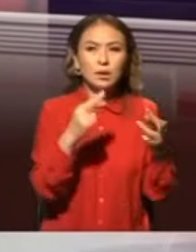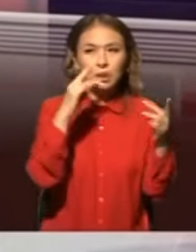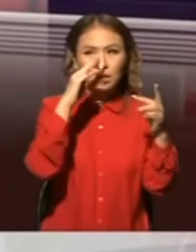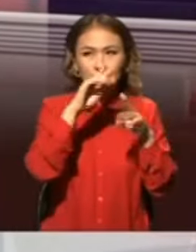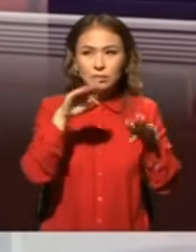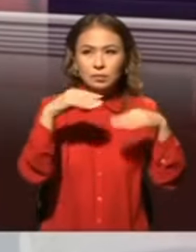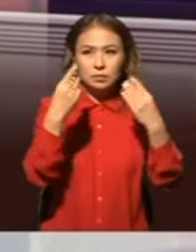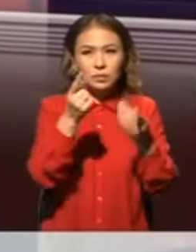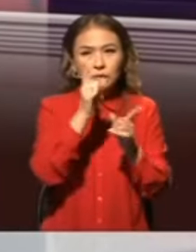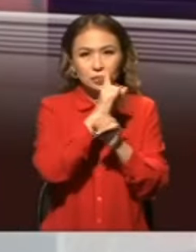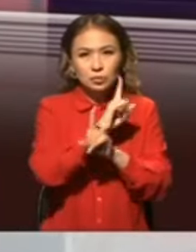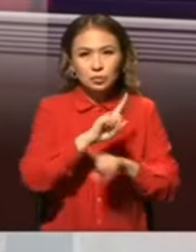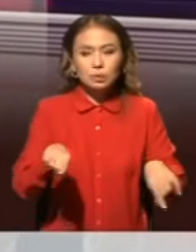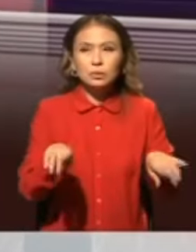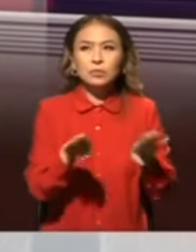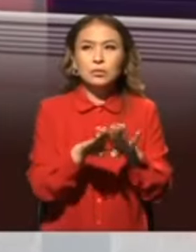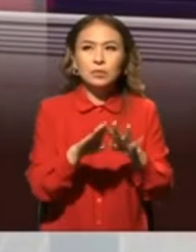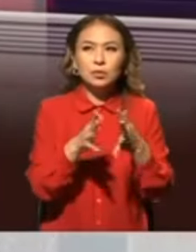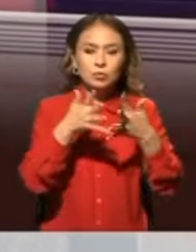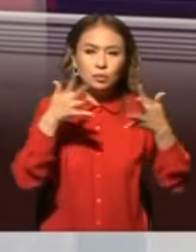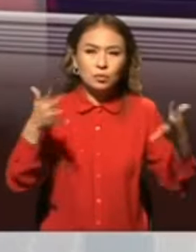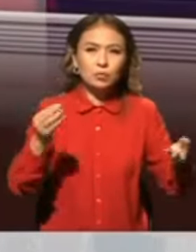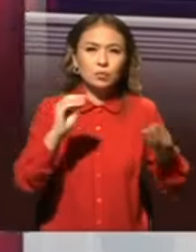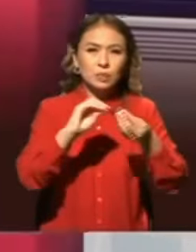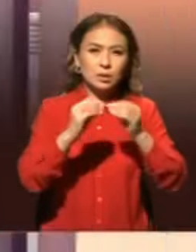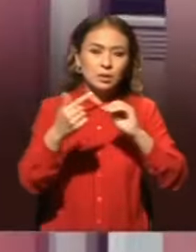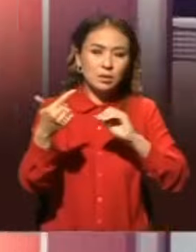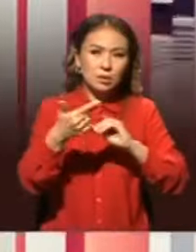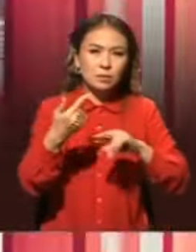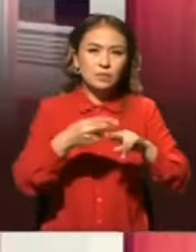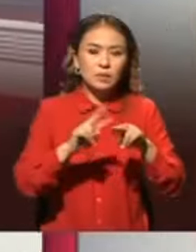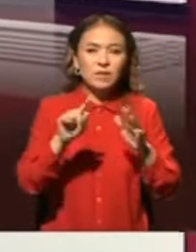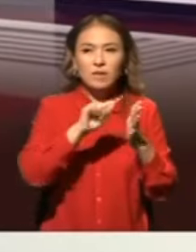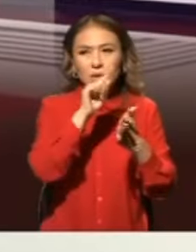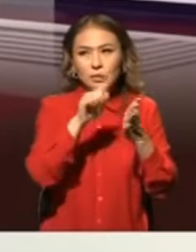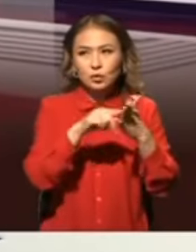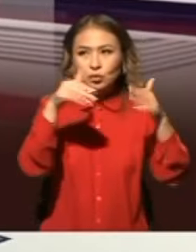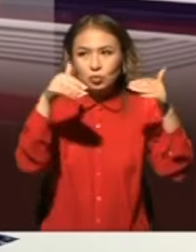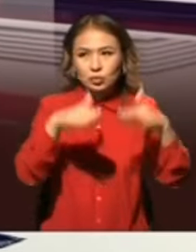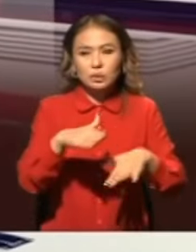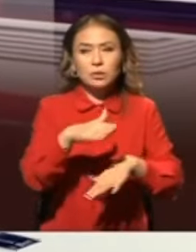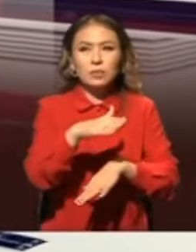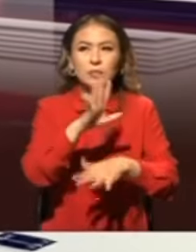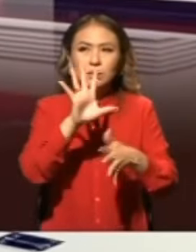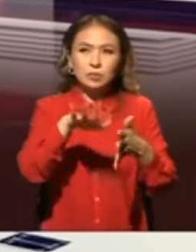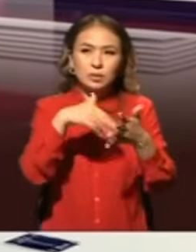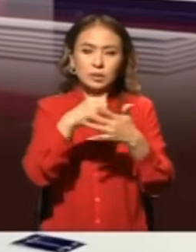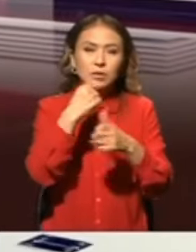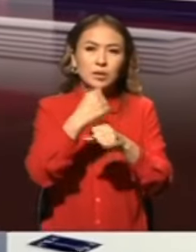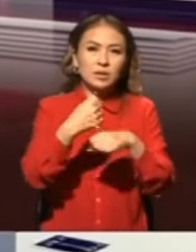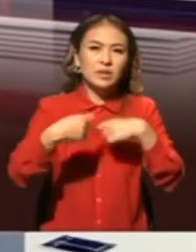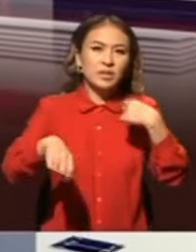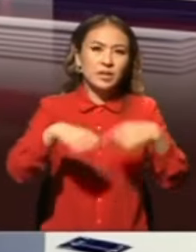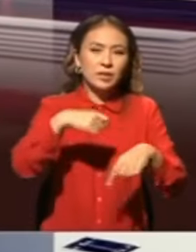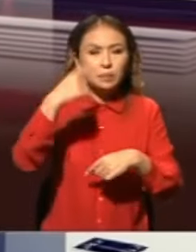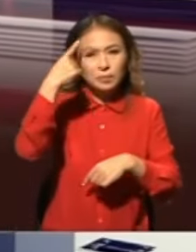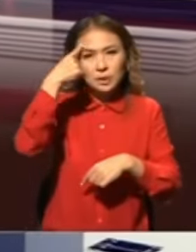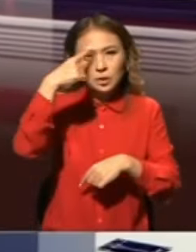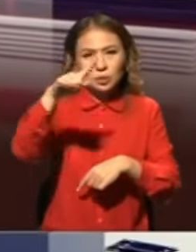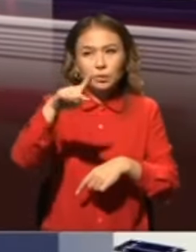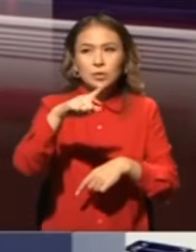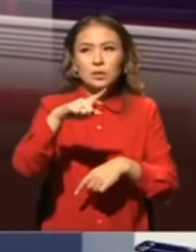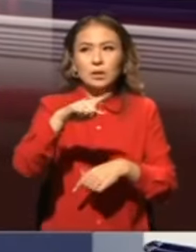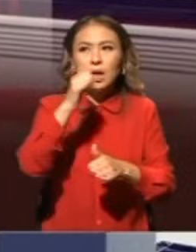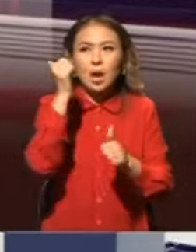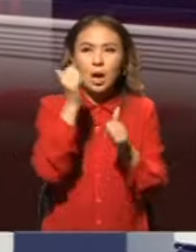бермейді. Екіншіден оларды үлкен проблемасы кепіл. Солардың сұрағын шешу үшін ауылдағы бизнесмендер жинап, тауарлы кредитті ойлап шығардық.